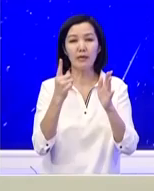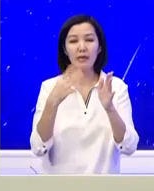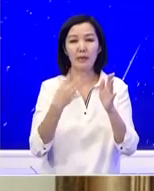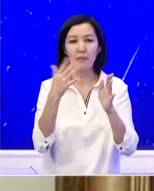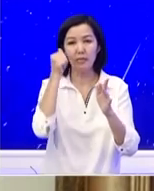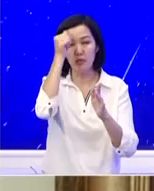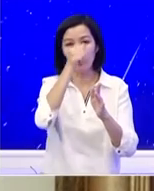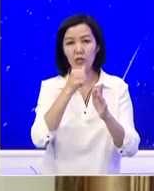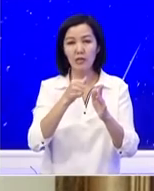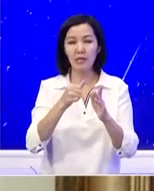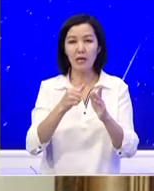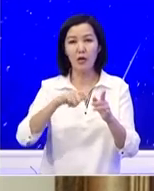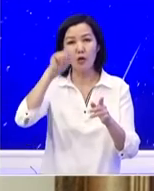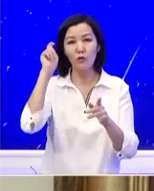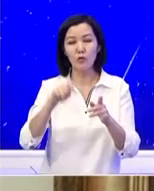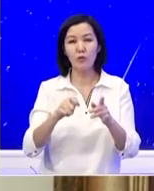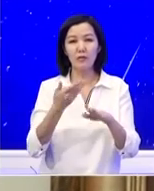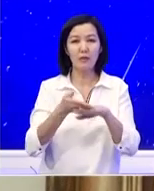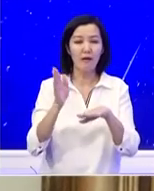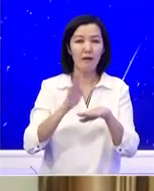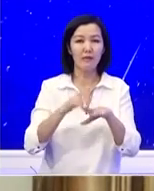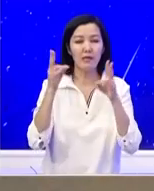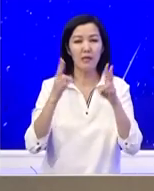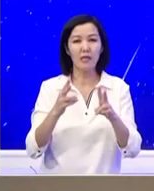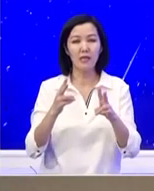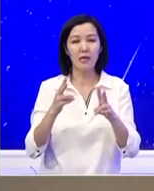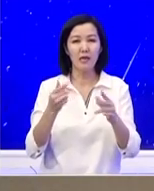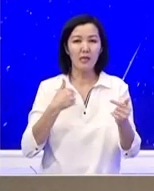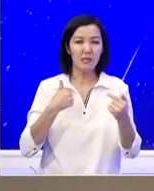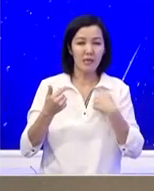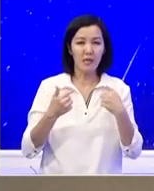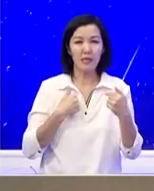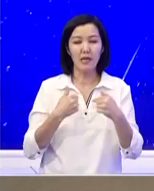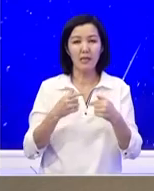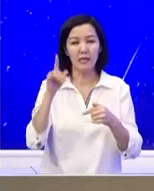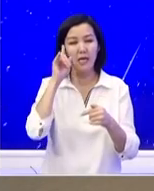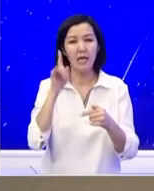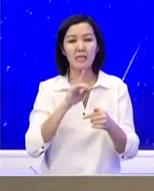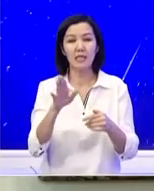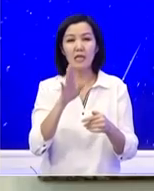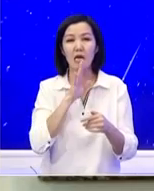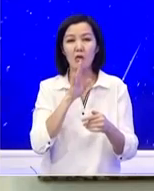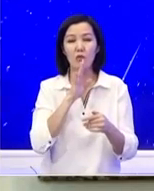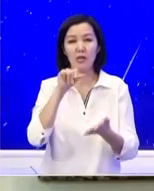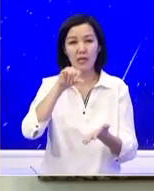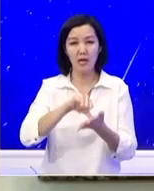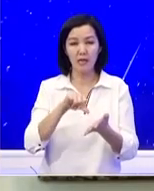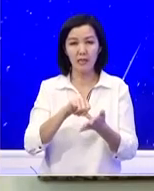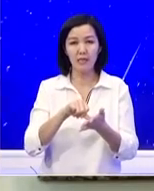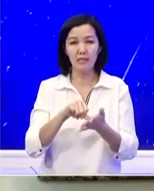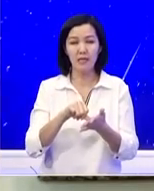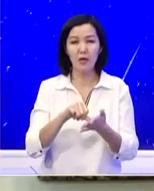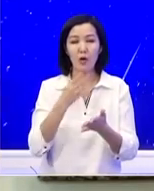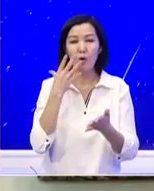1941-1945 жылдардағы сұм соғыстың қасіреті ауыр. Ел үшін сын сағатта қазақ арулары да қолына қару алды. Осылайша олар тек